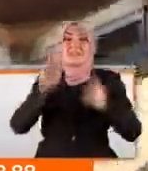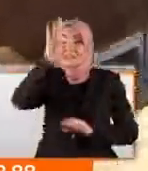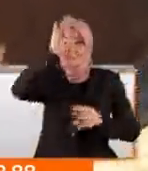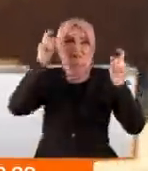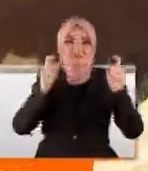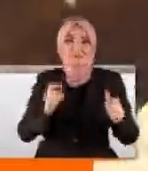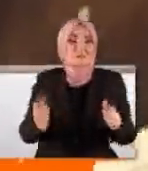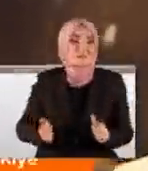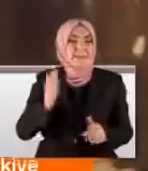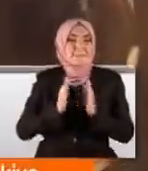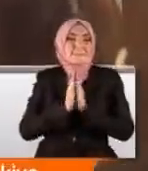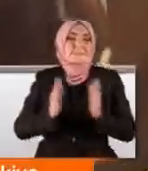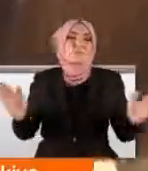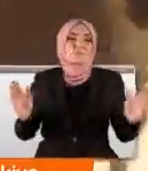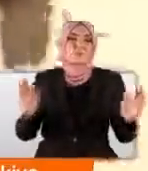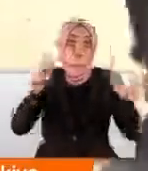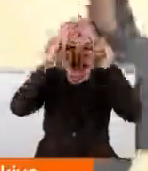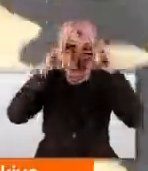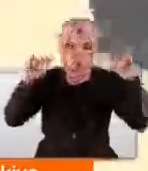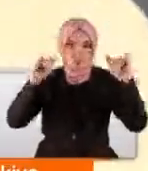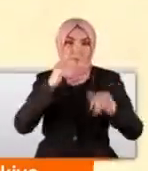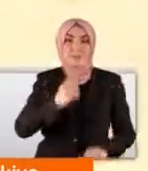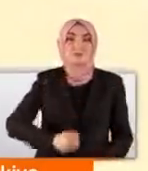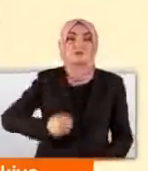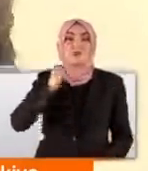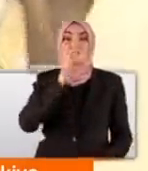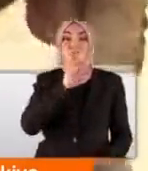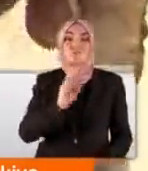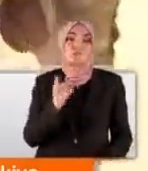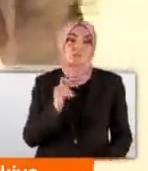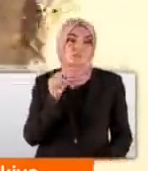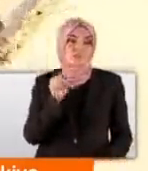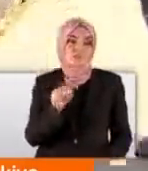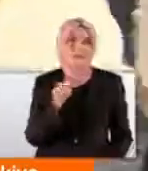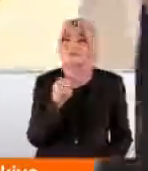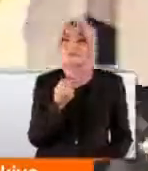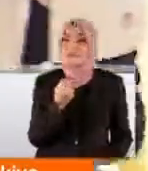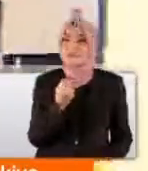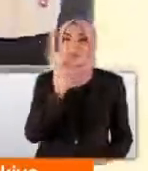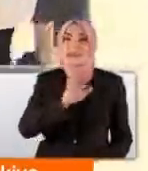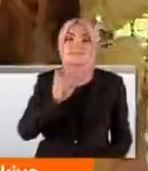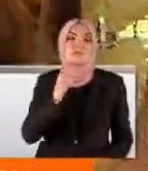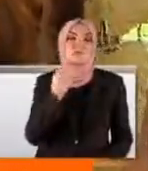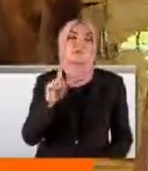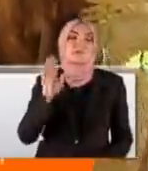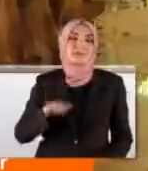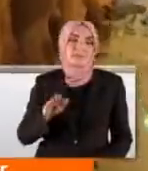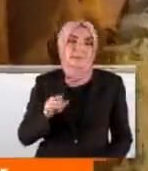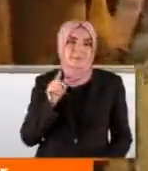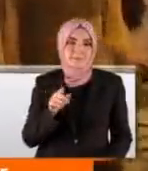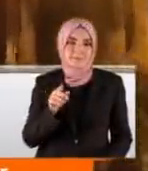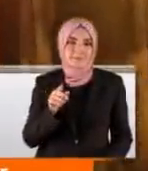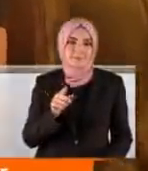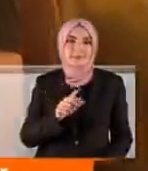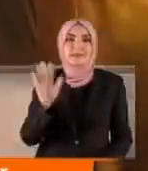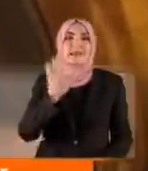İşte paşa, bu dana yaklaşık 1 ton 300 kilogram. Fiyatı ise 55 bin lira. 50 tane çiftlikten